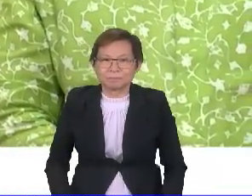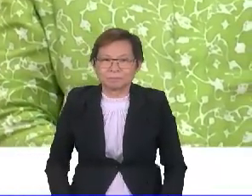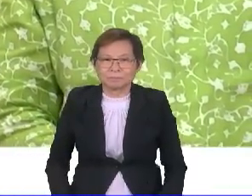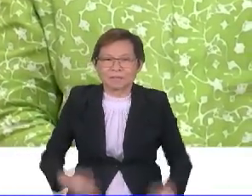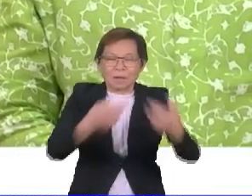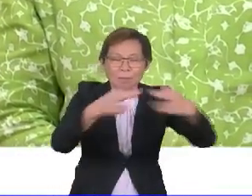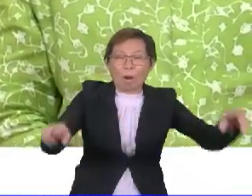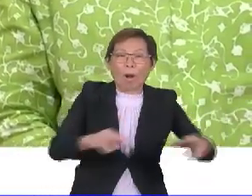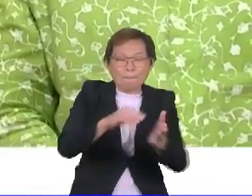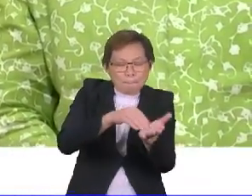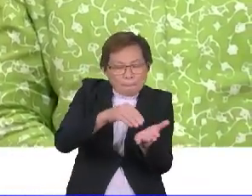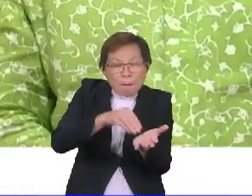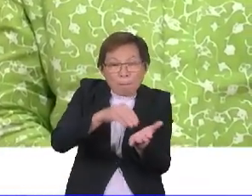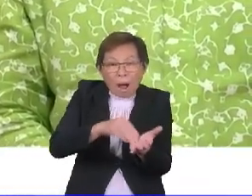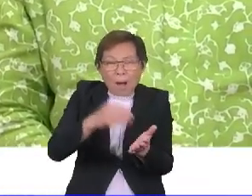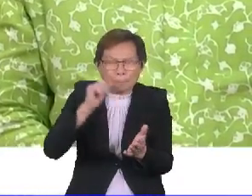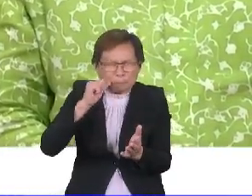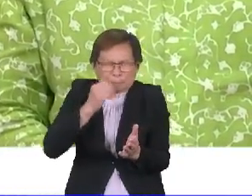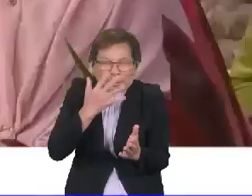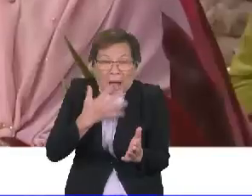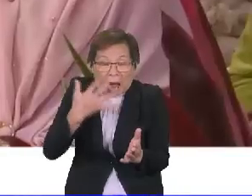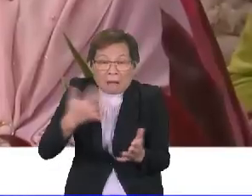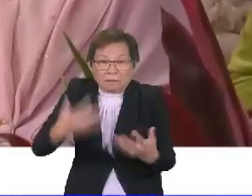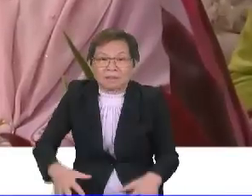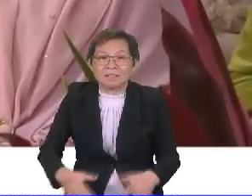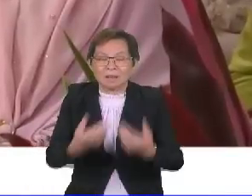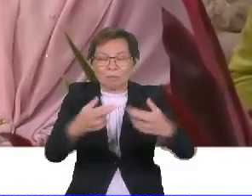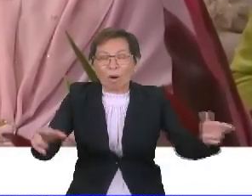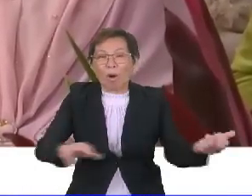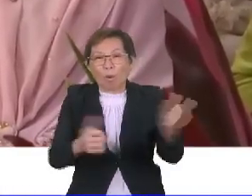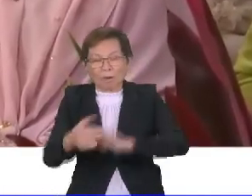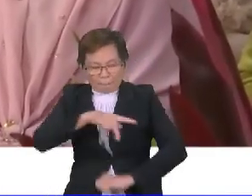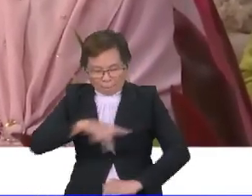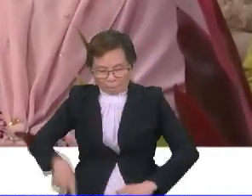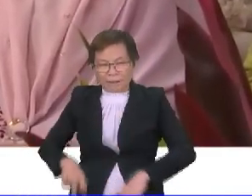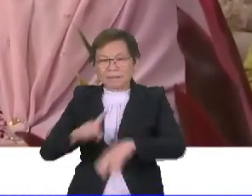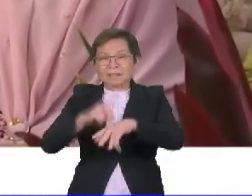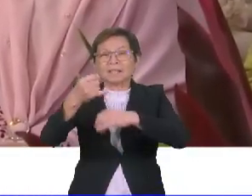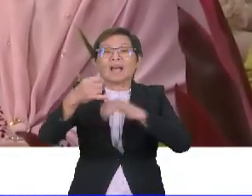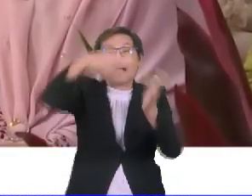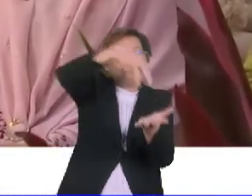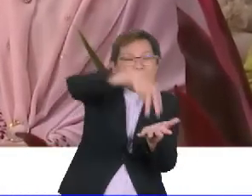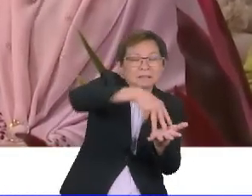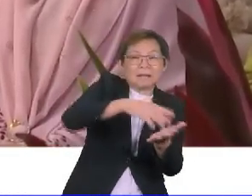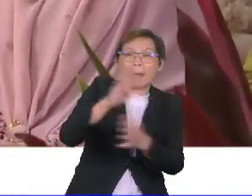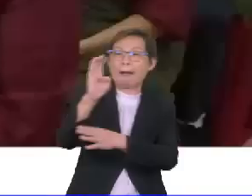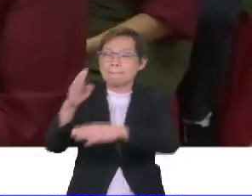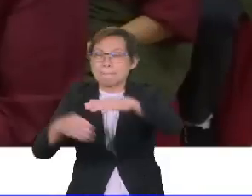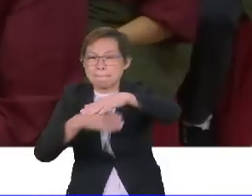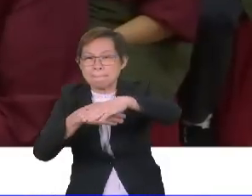pelancaran PSAK pedas dan rendang Betawi tersebut disempurnakan Raja Permaisuri Agung di penjara bentung produk itu merupakan